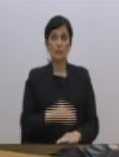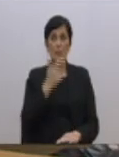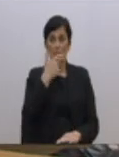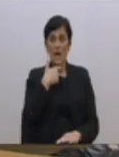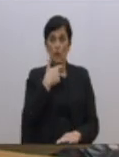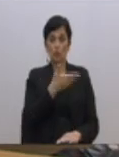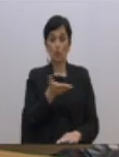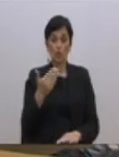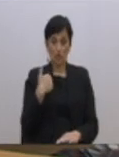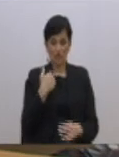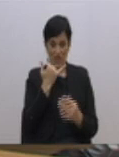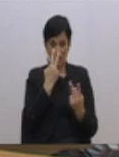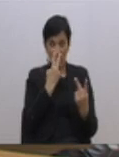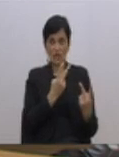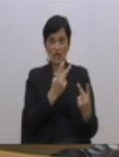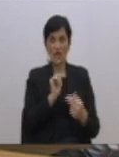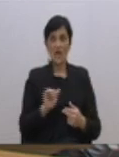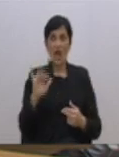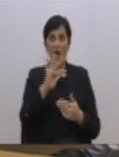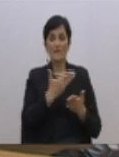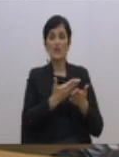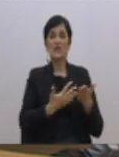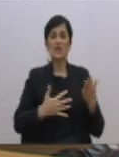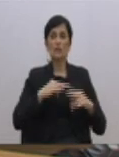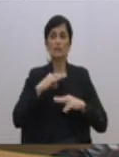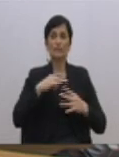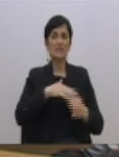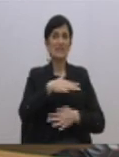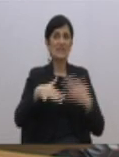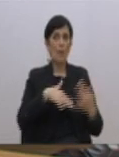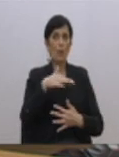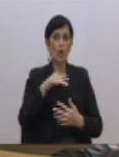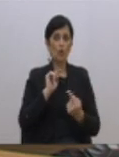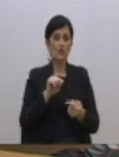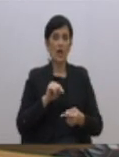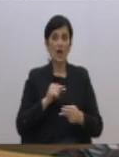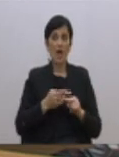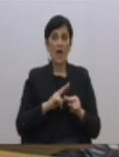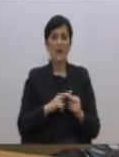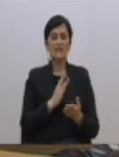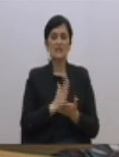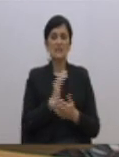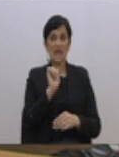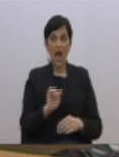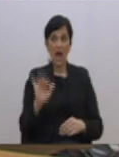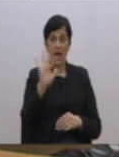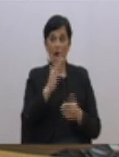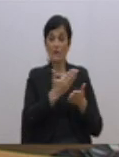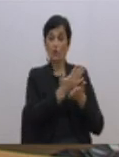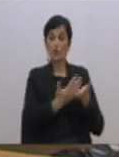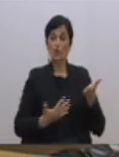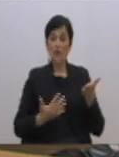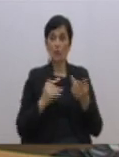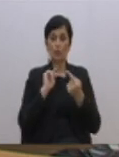ბატონებო, ჩვენ ახლა ვხედავთ ევრო რეკომენდაციის საბოტაჟს. ეს არის ევროპული რეკომენდაციის